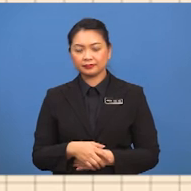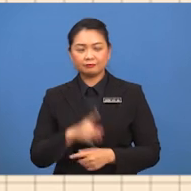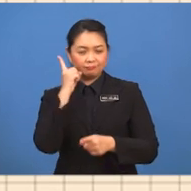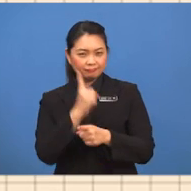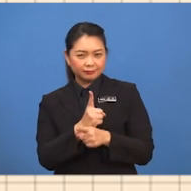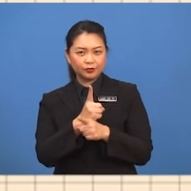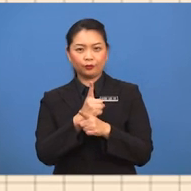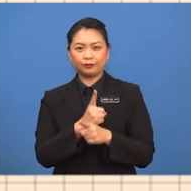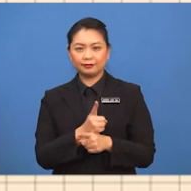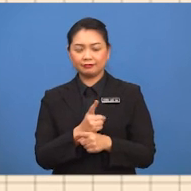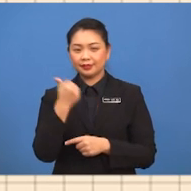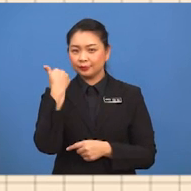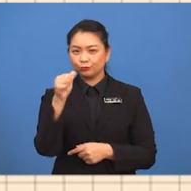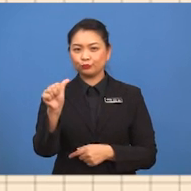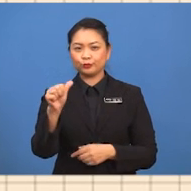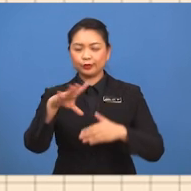Tepat sekali,